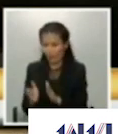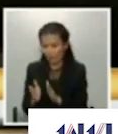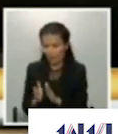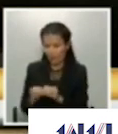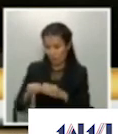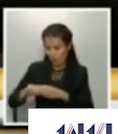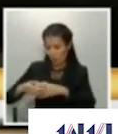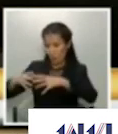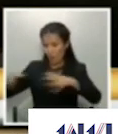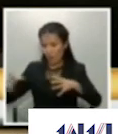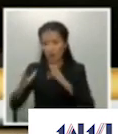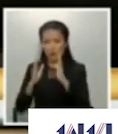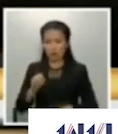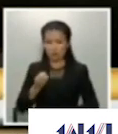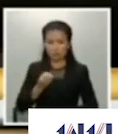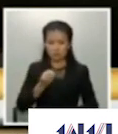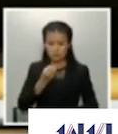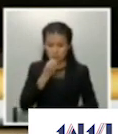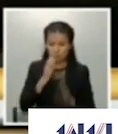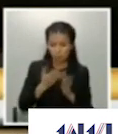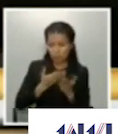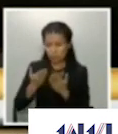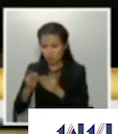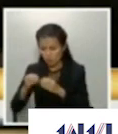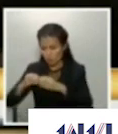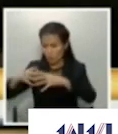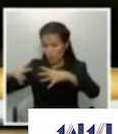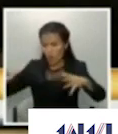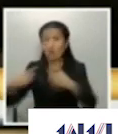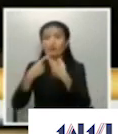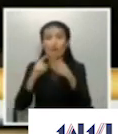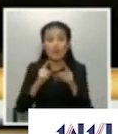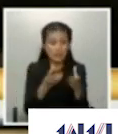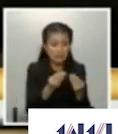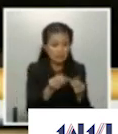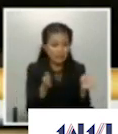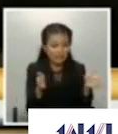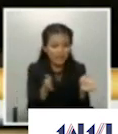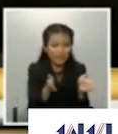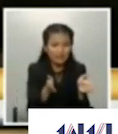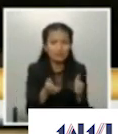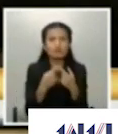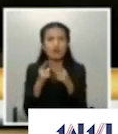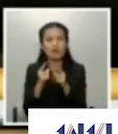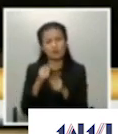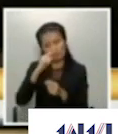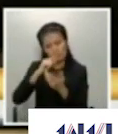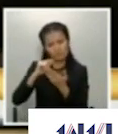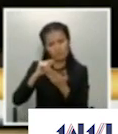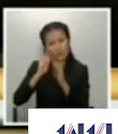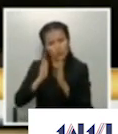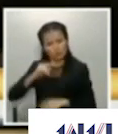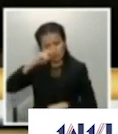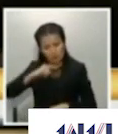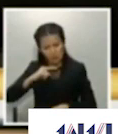ผู้บริโภคก็มากขึ้นแต่ทำอย่างไรที่พี่น้องเกษตรกรชาวนาไทยเหล่านั้นสามารถที่จ